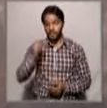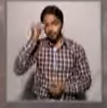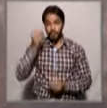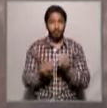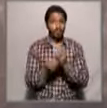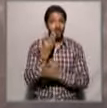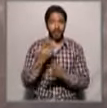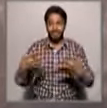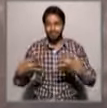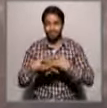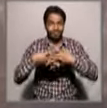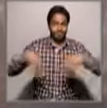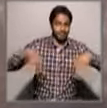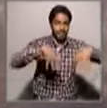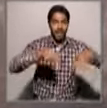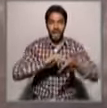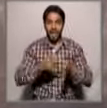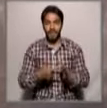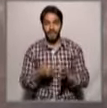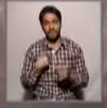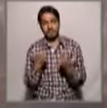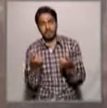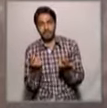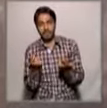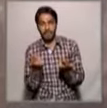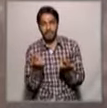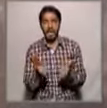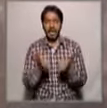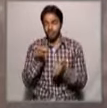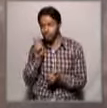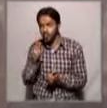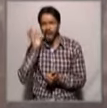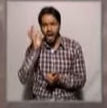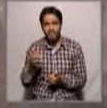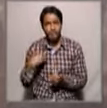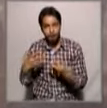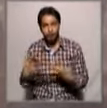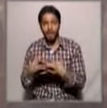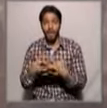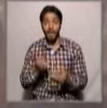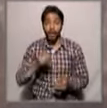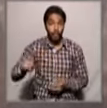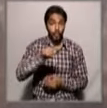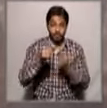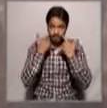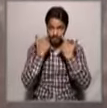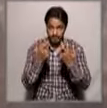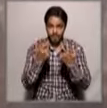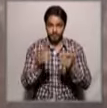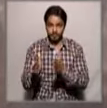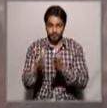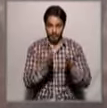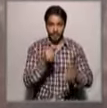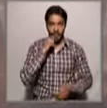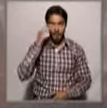ما سؤال الأخت الفاضلة بالنسبة للرؤية التي رأيتها، هذا بقية من المبشرات، وقد قال النبي صلى الله عليه